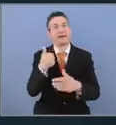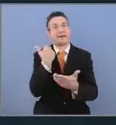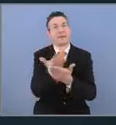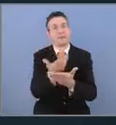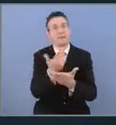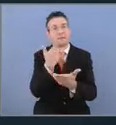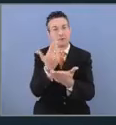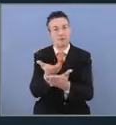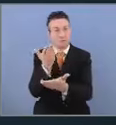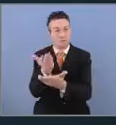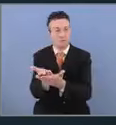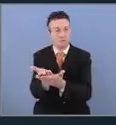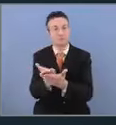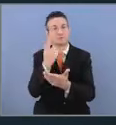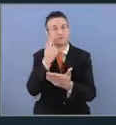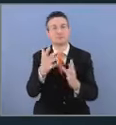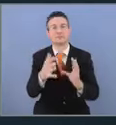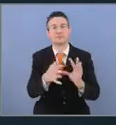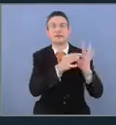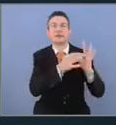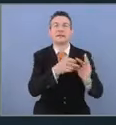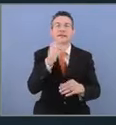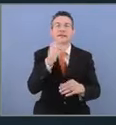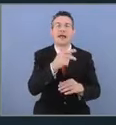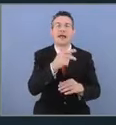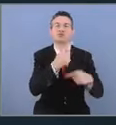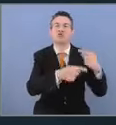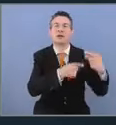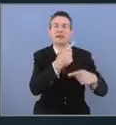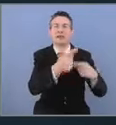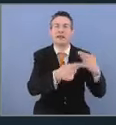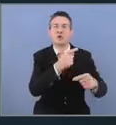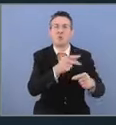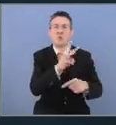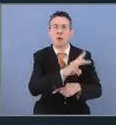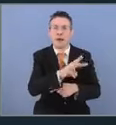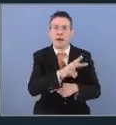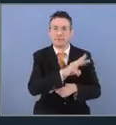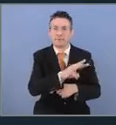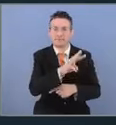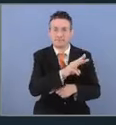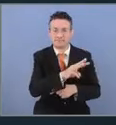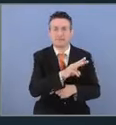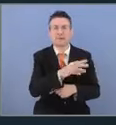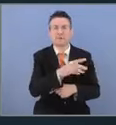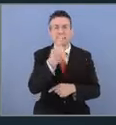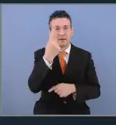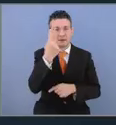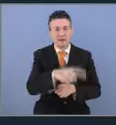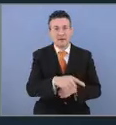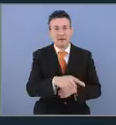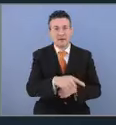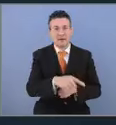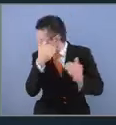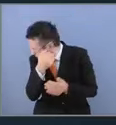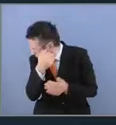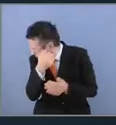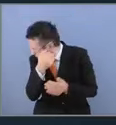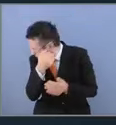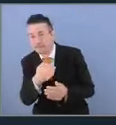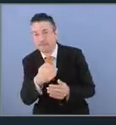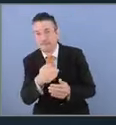piano Next Generation UE, che sono diciamo delle opportunità che noi dobbiamo assolutamente finalizzare